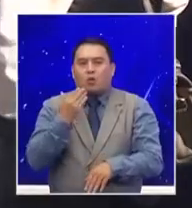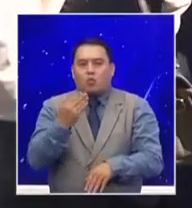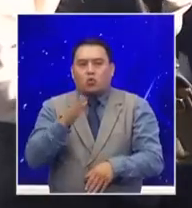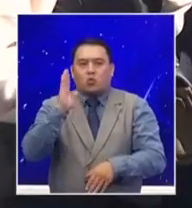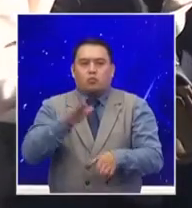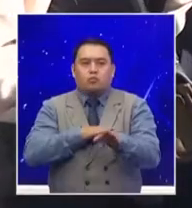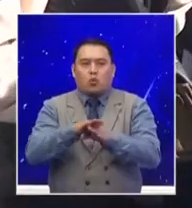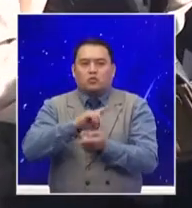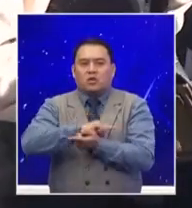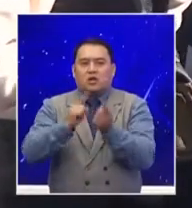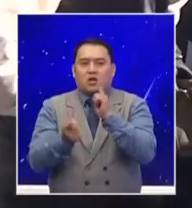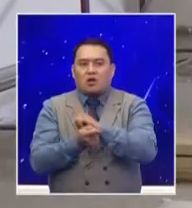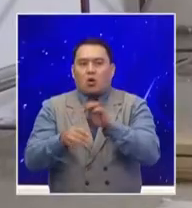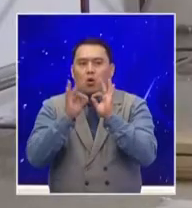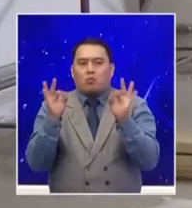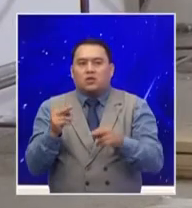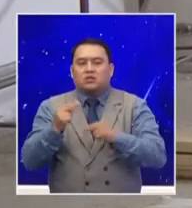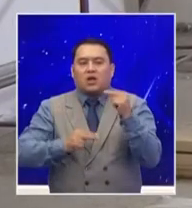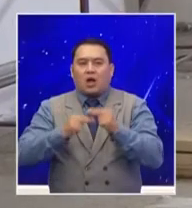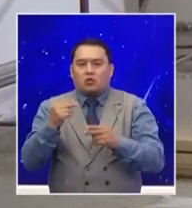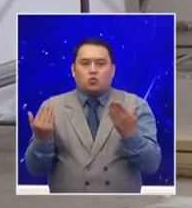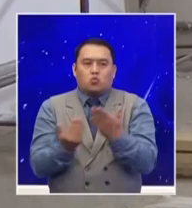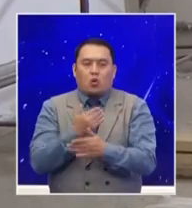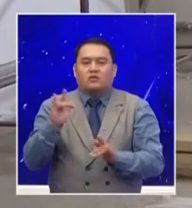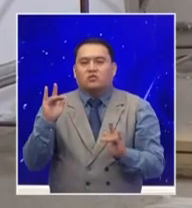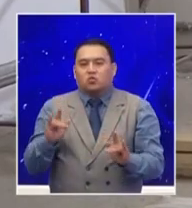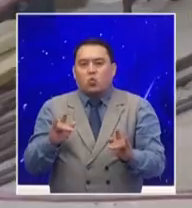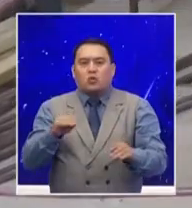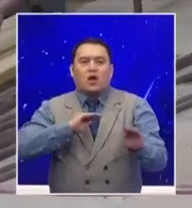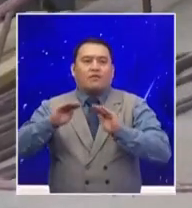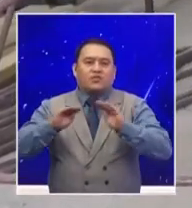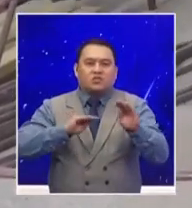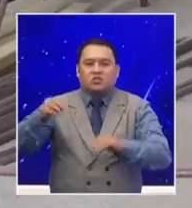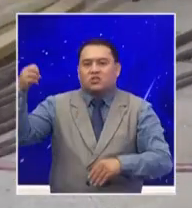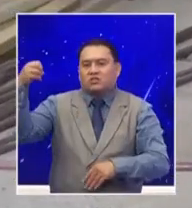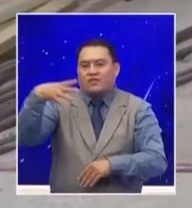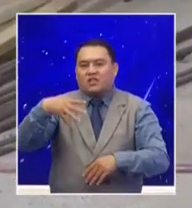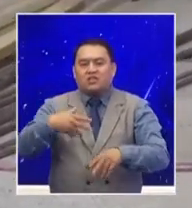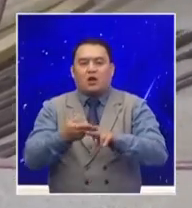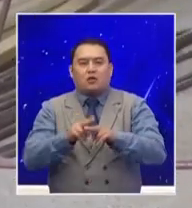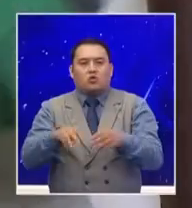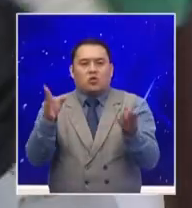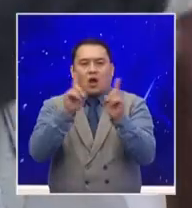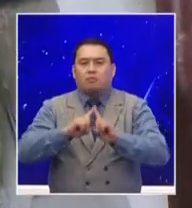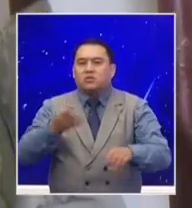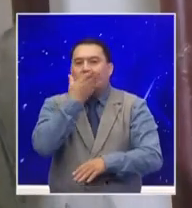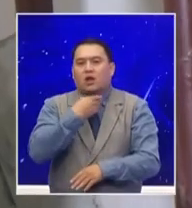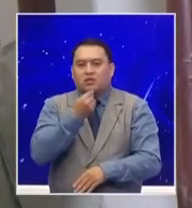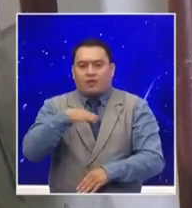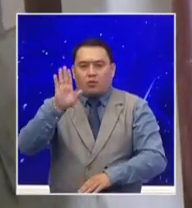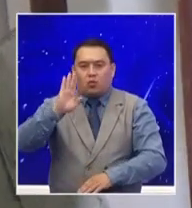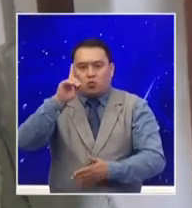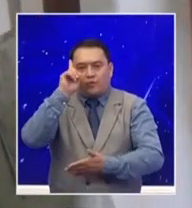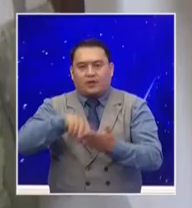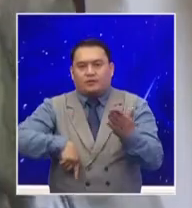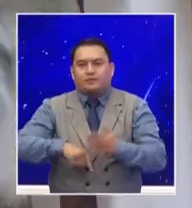будет полностью изменен внешний облик строения. Новые стулья, декорации, освещение и акустика придадут Дому культуры шарм, уверен